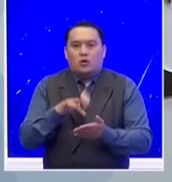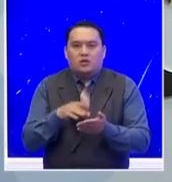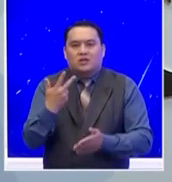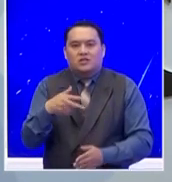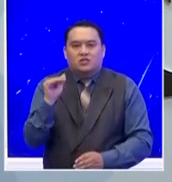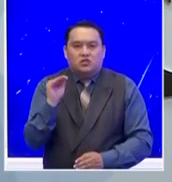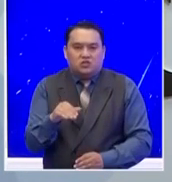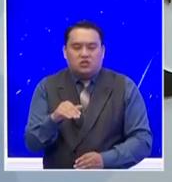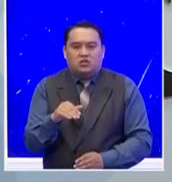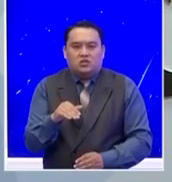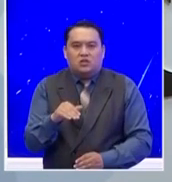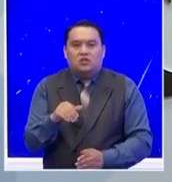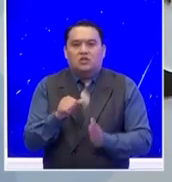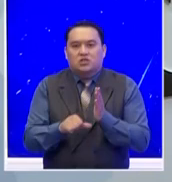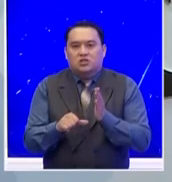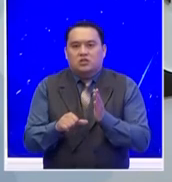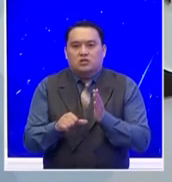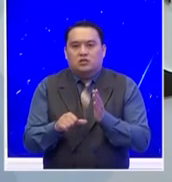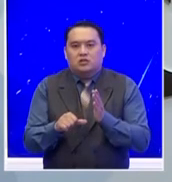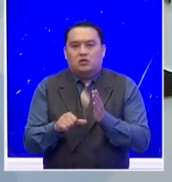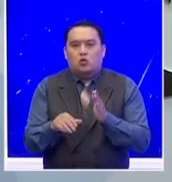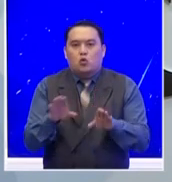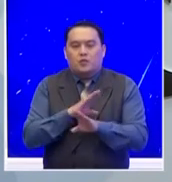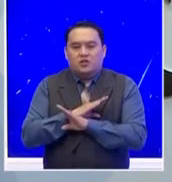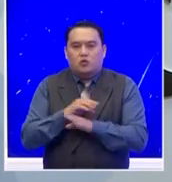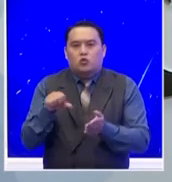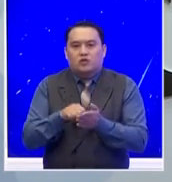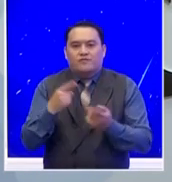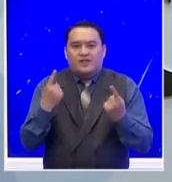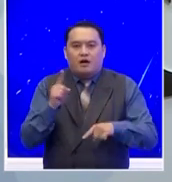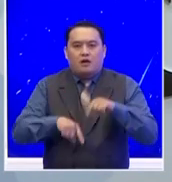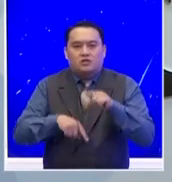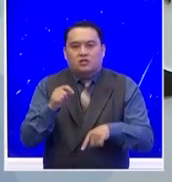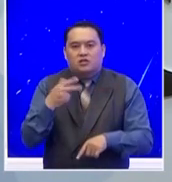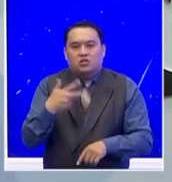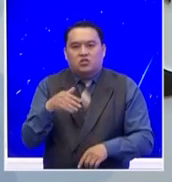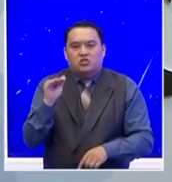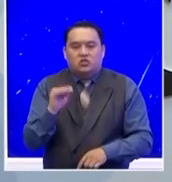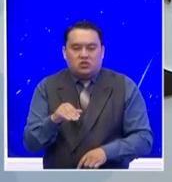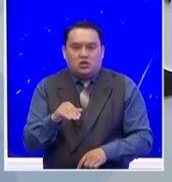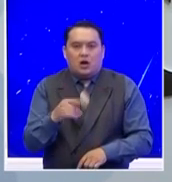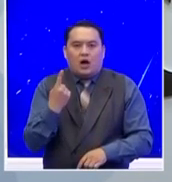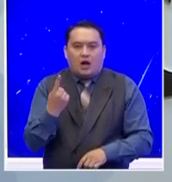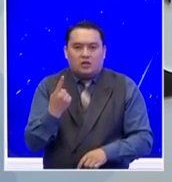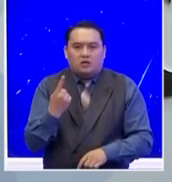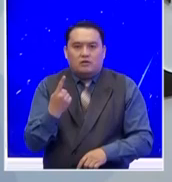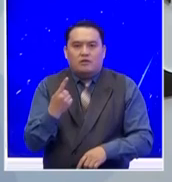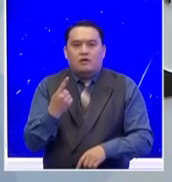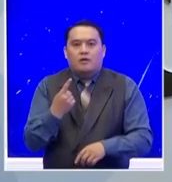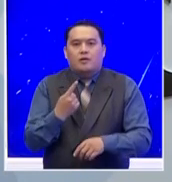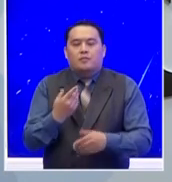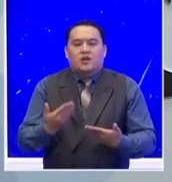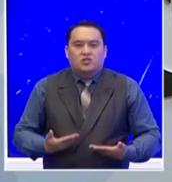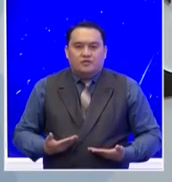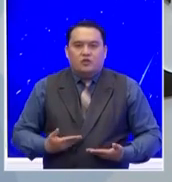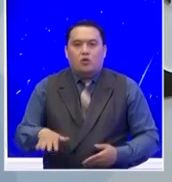30 тысяч тенге, 65 вдовам умерших участников Великой Отечественной по 30 тысяч тенге и одному узнику фашизма, проживающему у нас